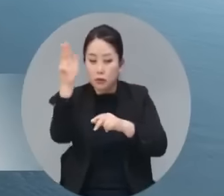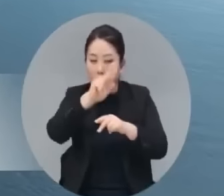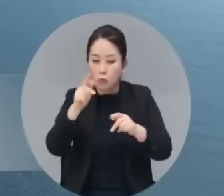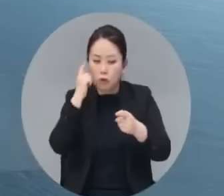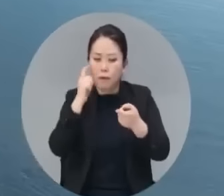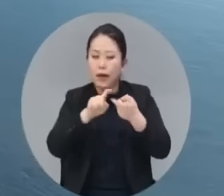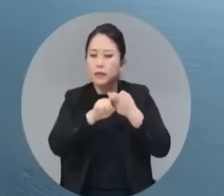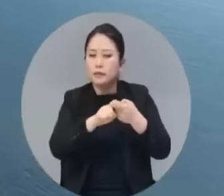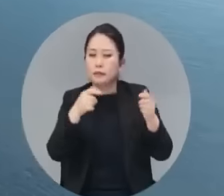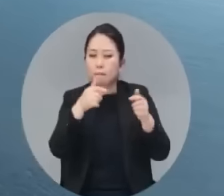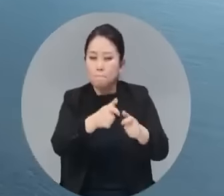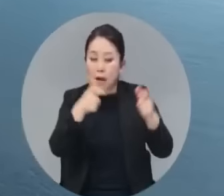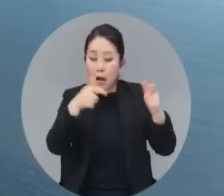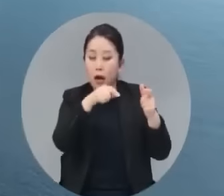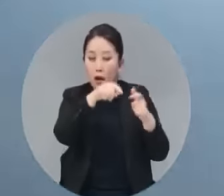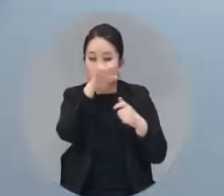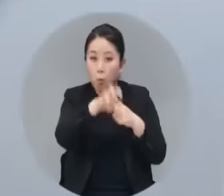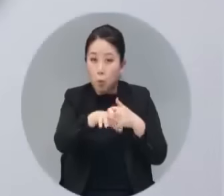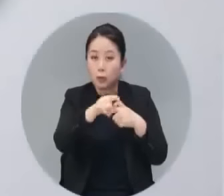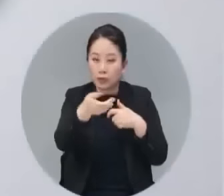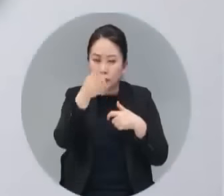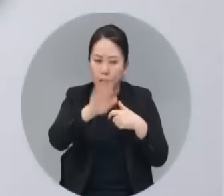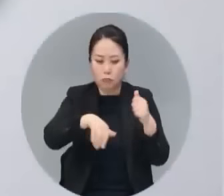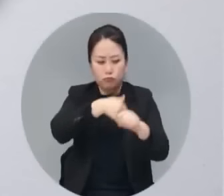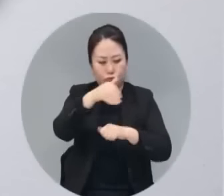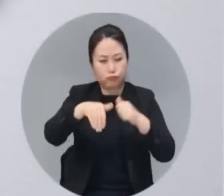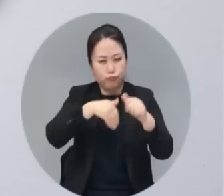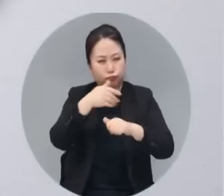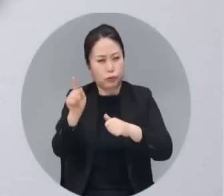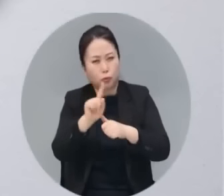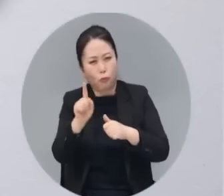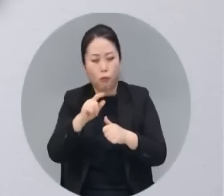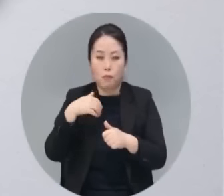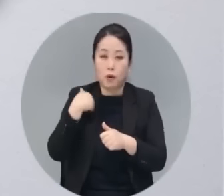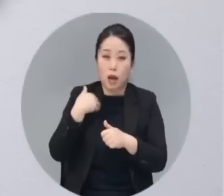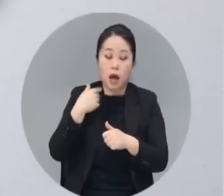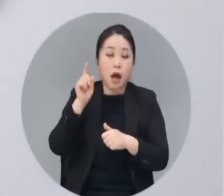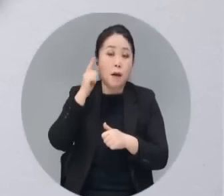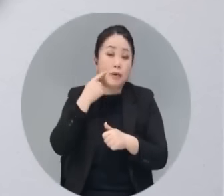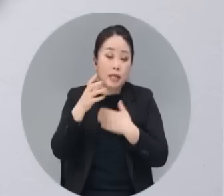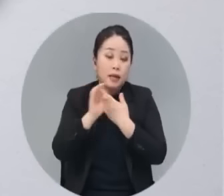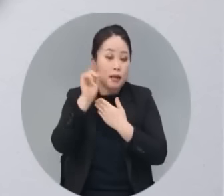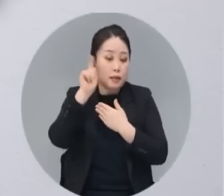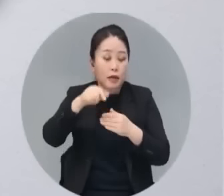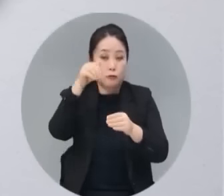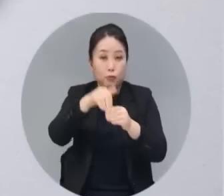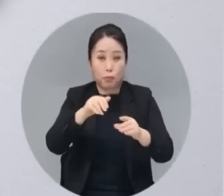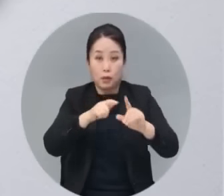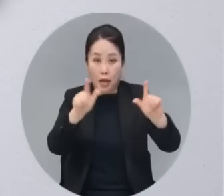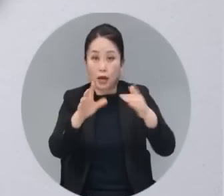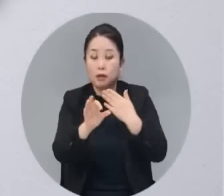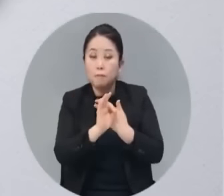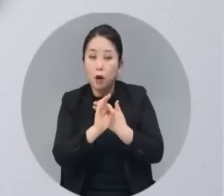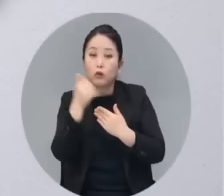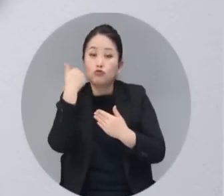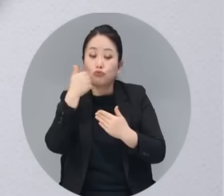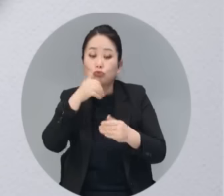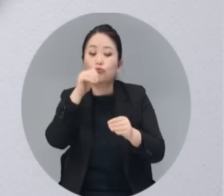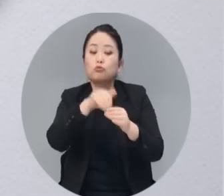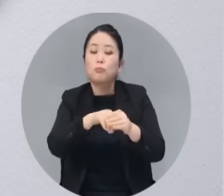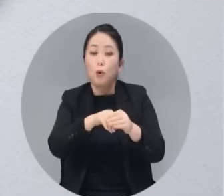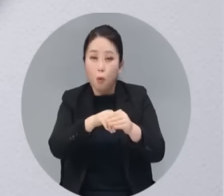판가 요동치고 있습니다 내일이 투표일이라면 누구에게 투표하는 질문에 더불어민주당 동철